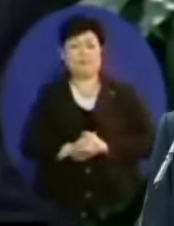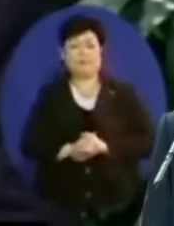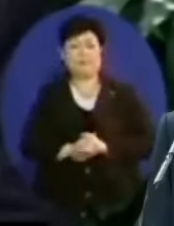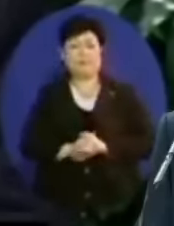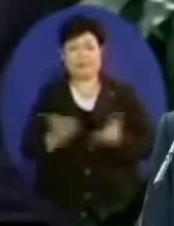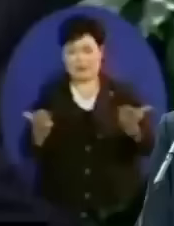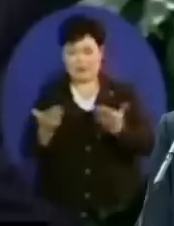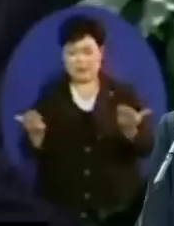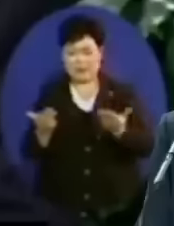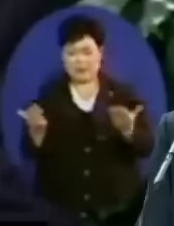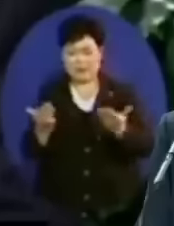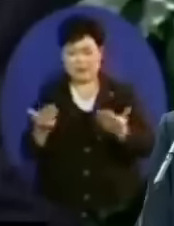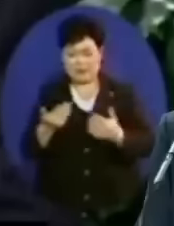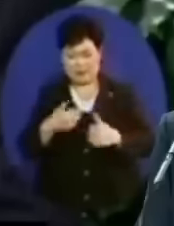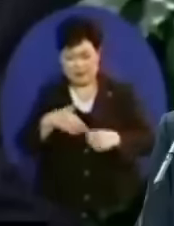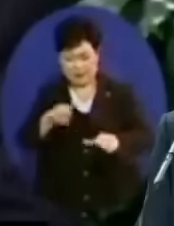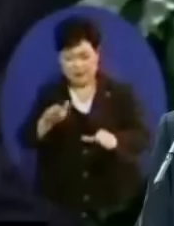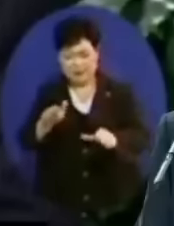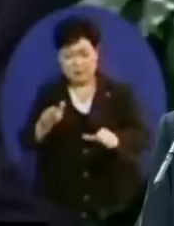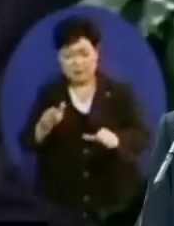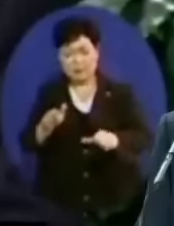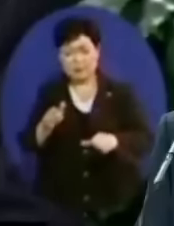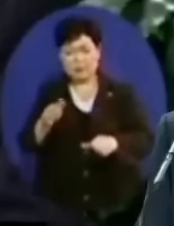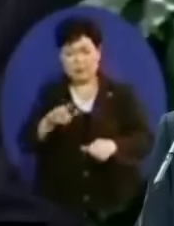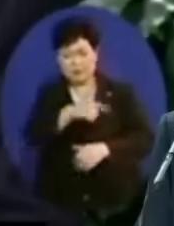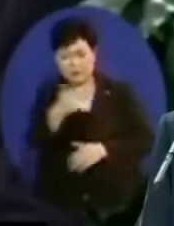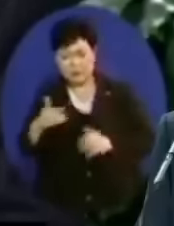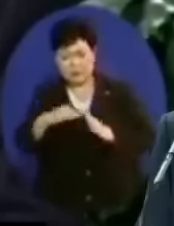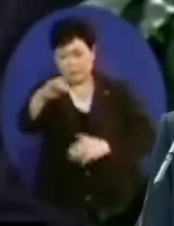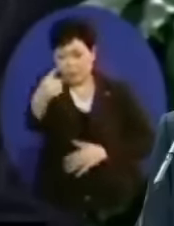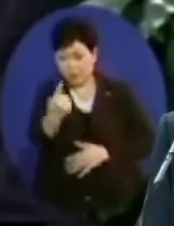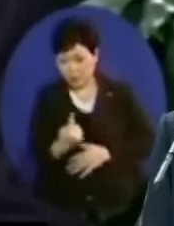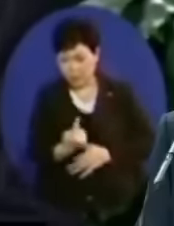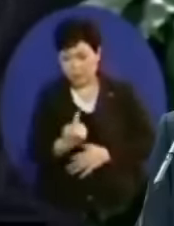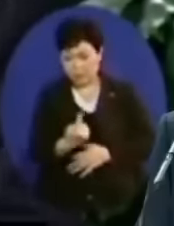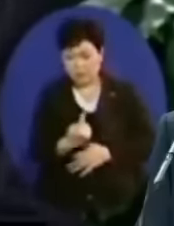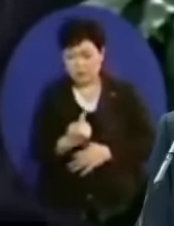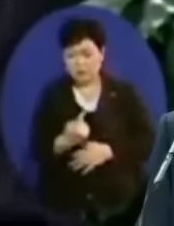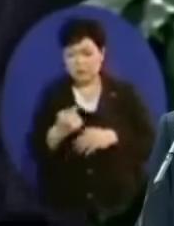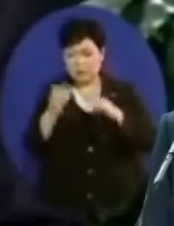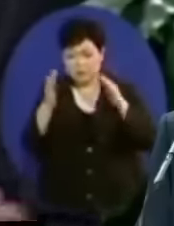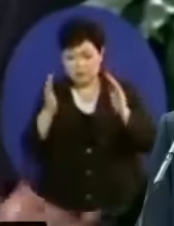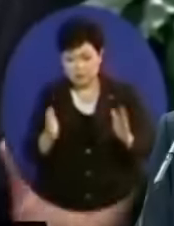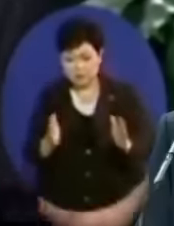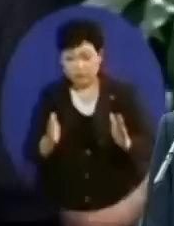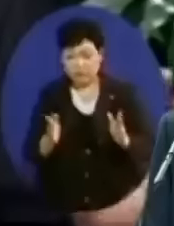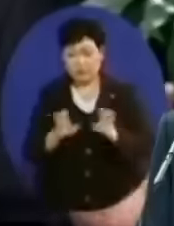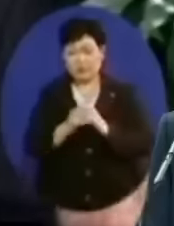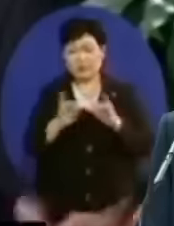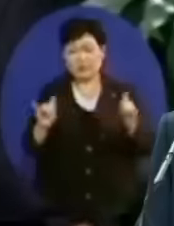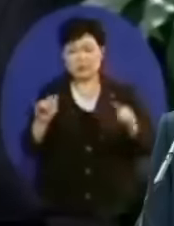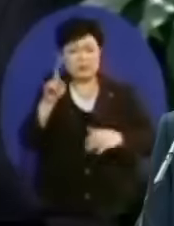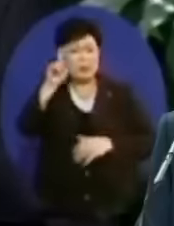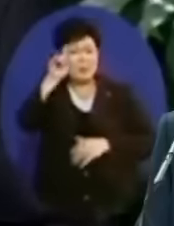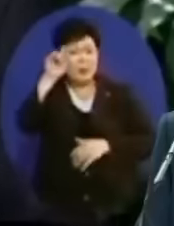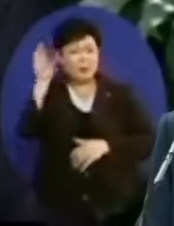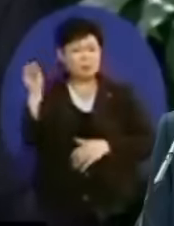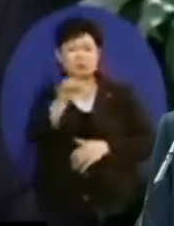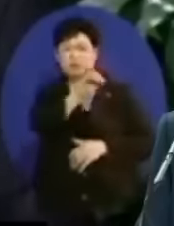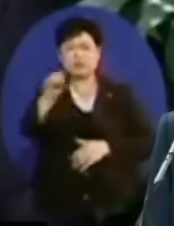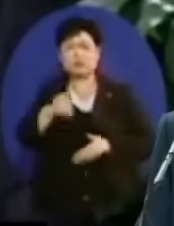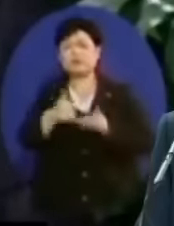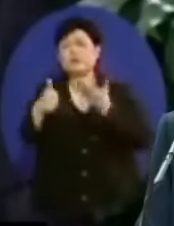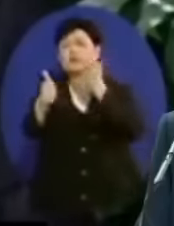일터에 나가서 일하고 저녁에 집에 돌아오고 한 그 사이에 우리의 삶을 100% 주께